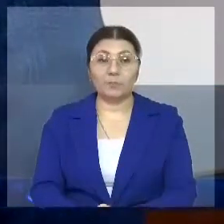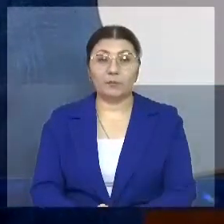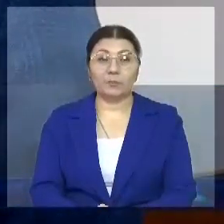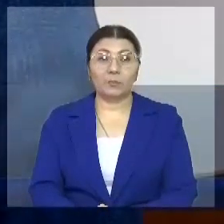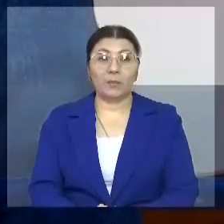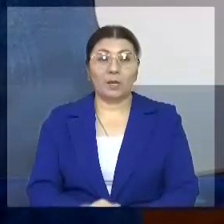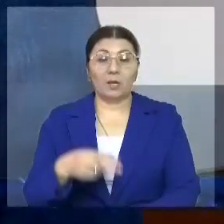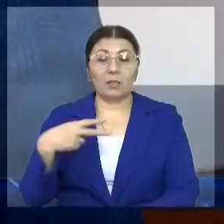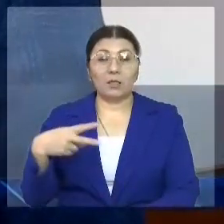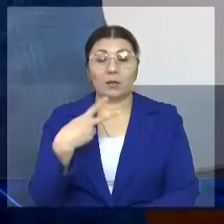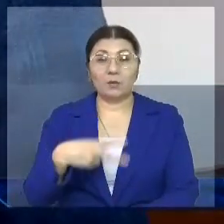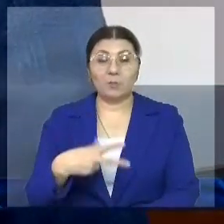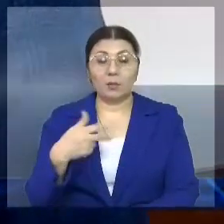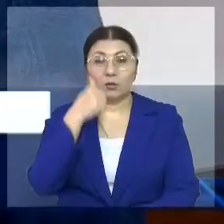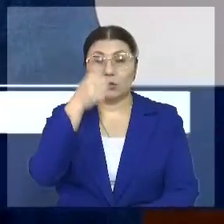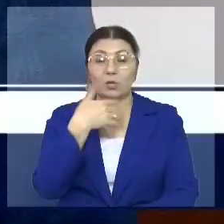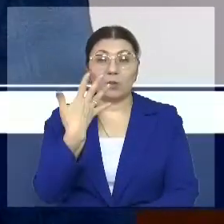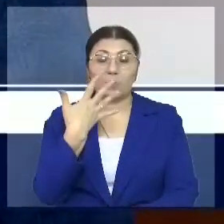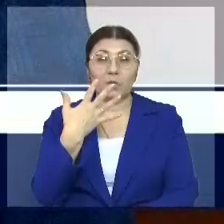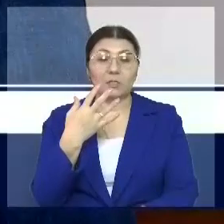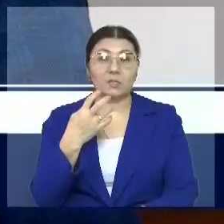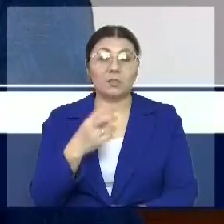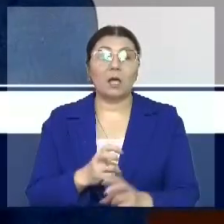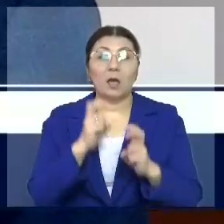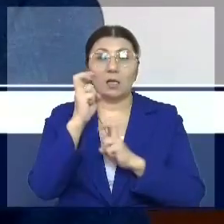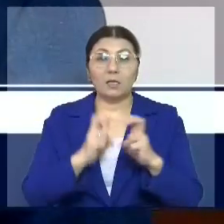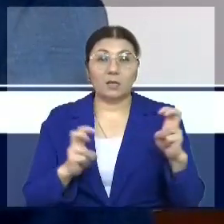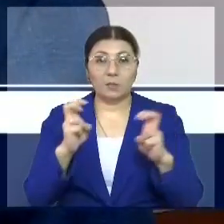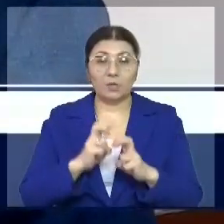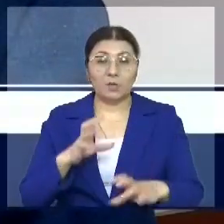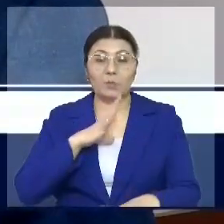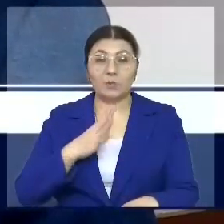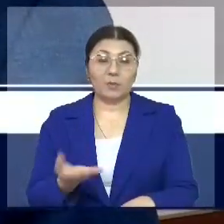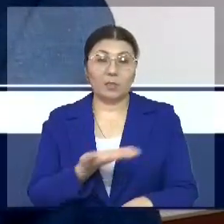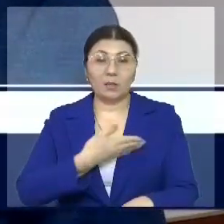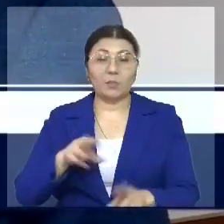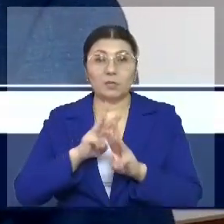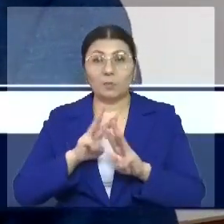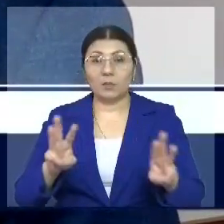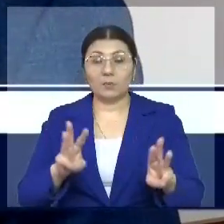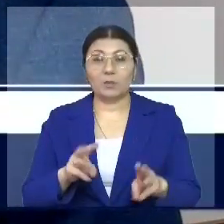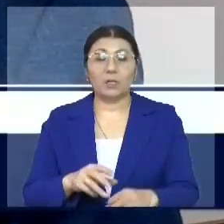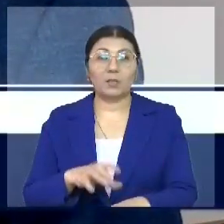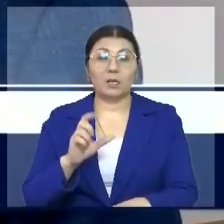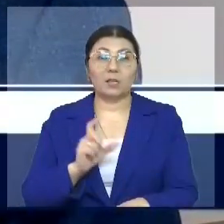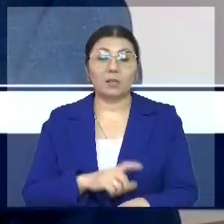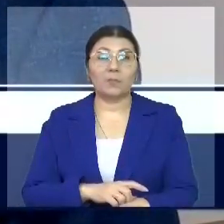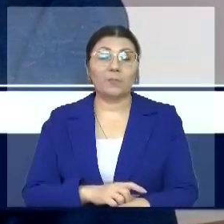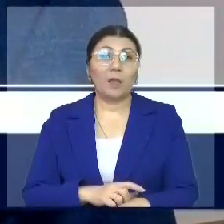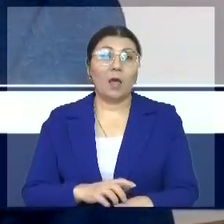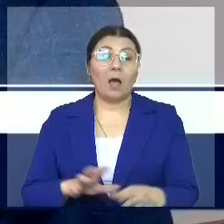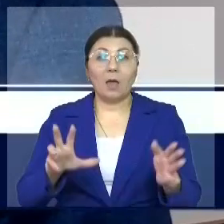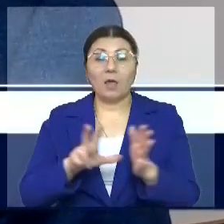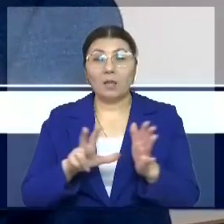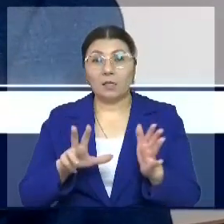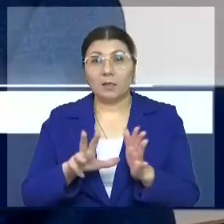осы 23 жылы 5 мекеме тексеріс жүргізілді. Сонымен қатар біздің министрлікпен және энергетика министрлігімен осы